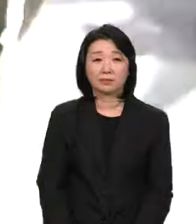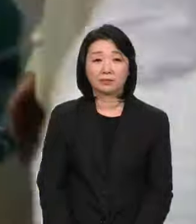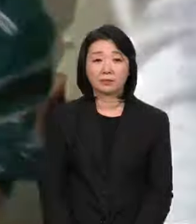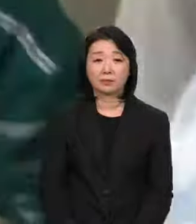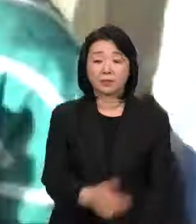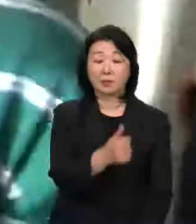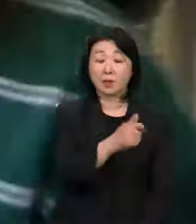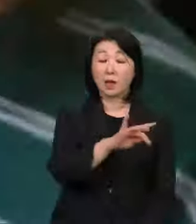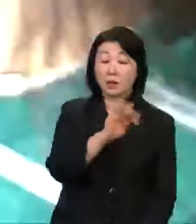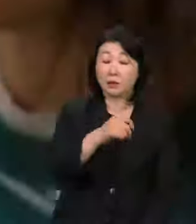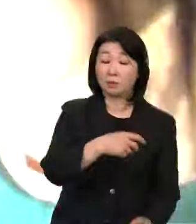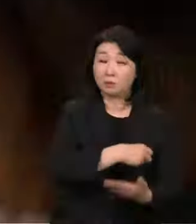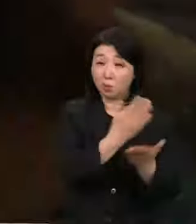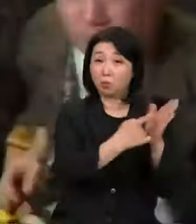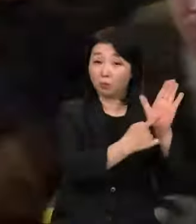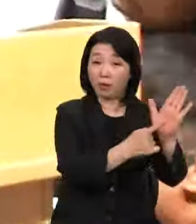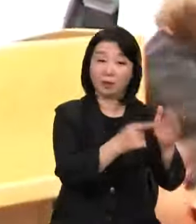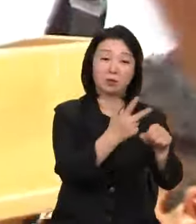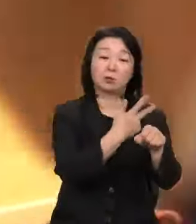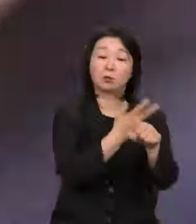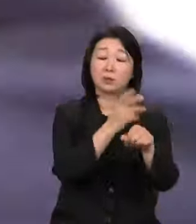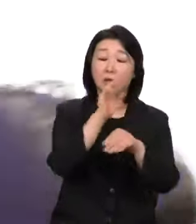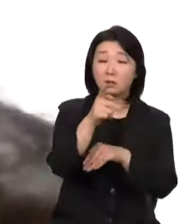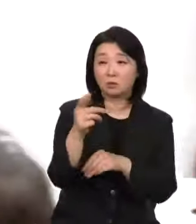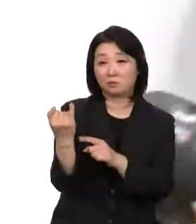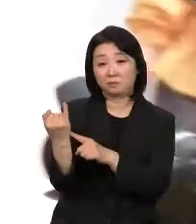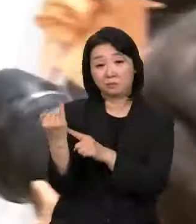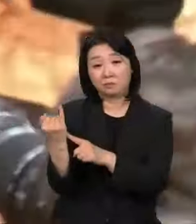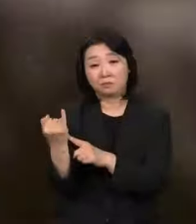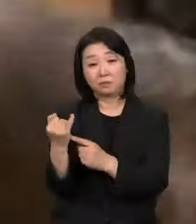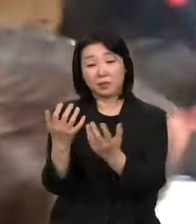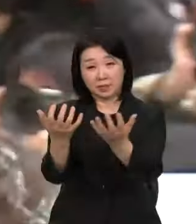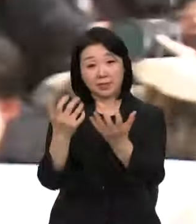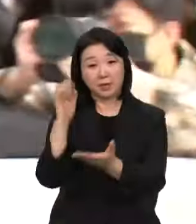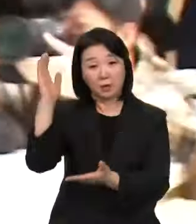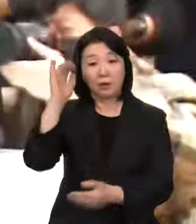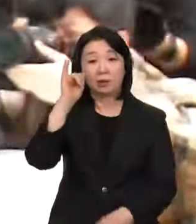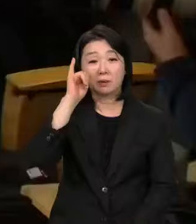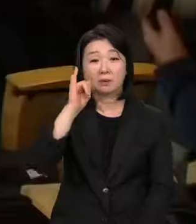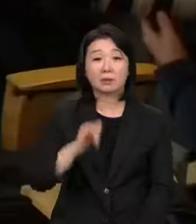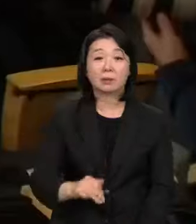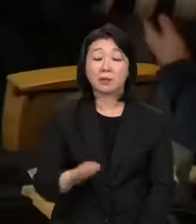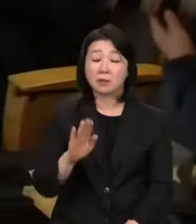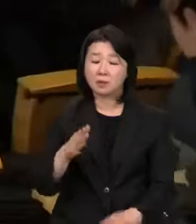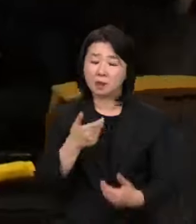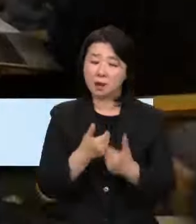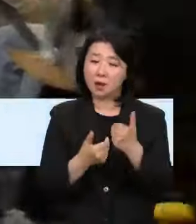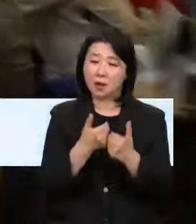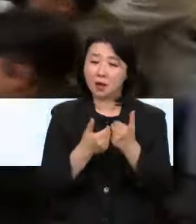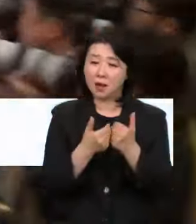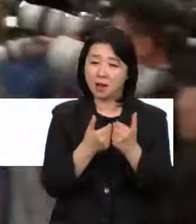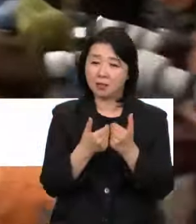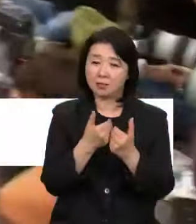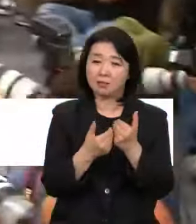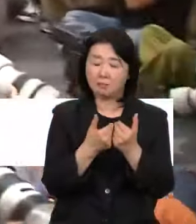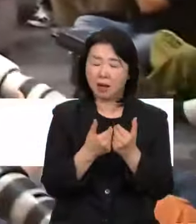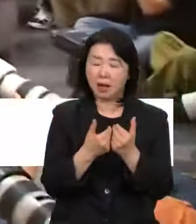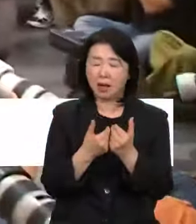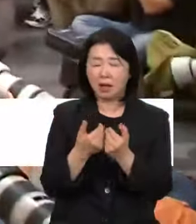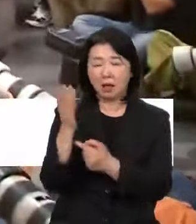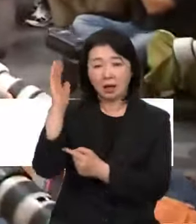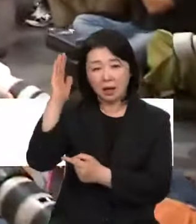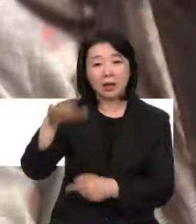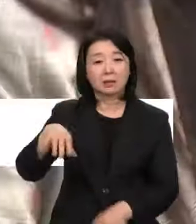하이브가 보도자료를 내고 7시간 뒤 민희진 어도어 대표는 기자회견을 열었습니다. 이번 갈등이 불거진 뒤 언론에 나선 건